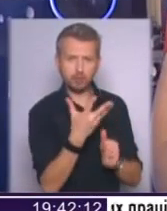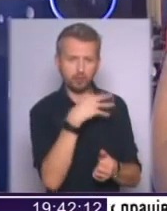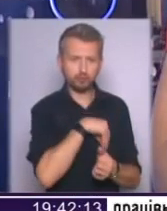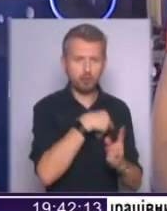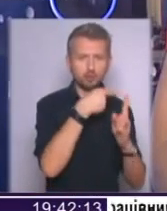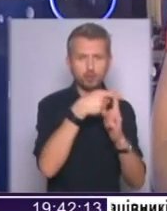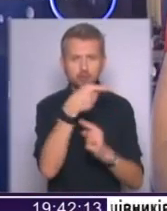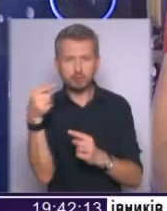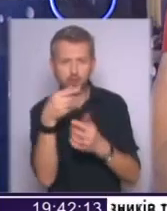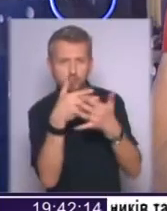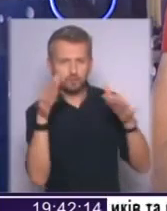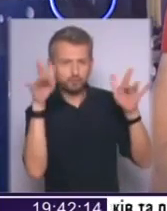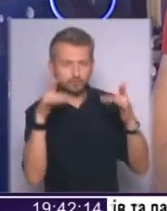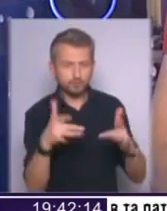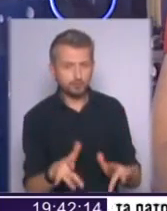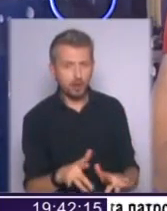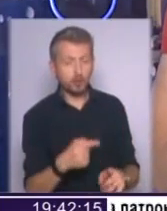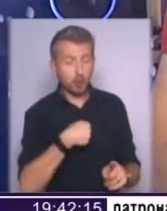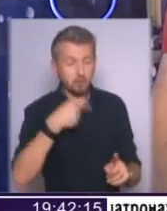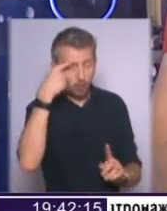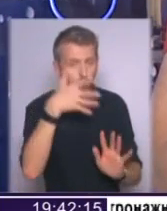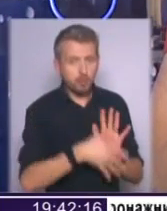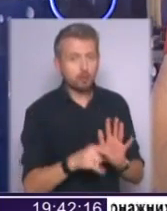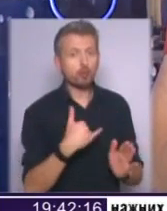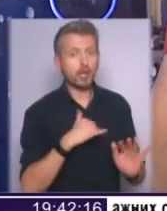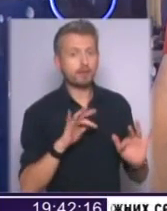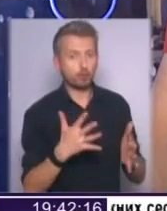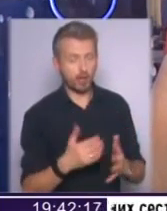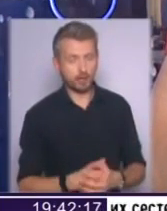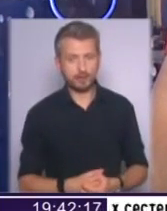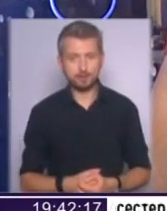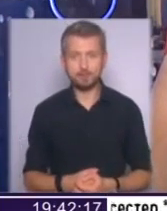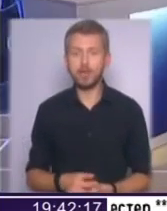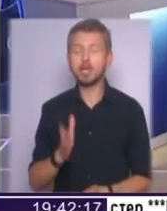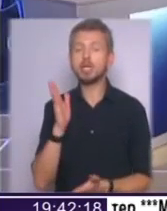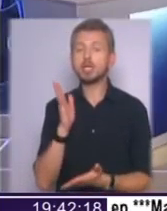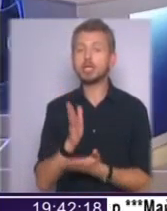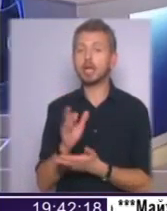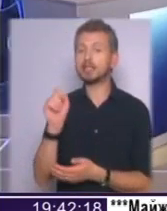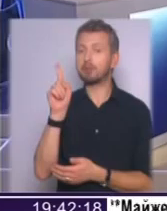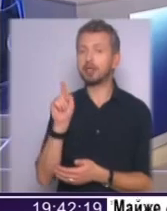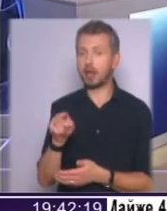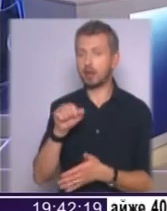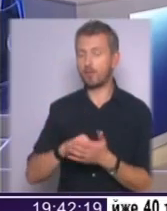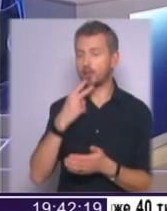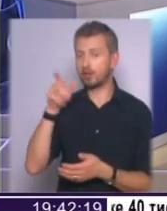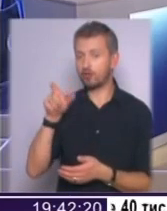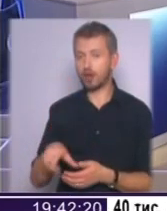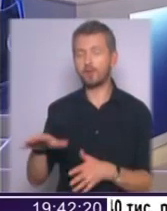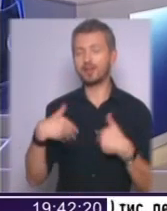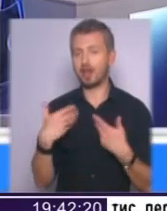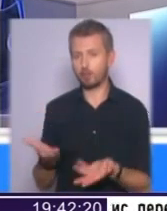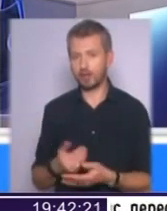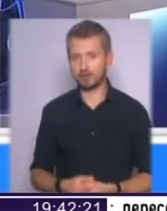нас відбувається в країні, от саме в фінансово-бюджетній сфері. Є запитання від глядача. Ми вас вітаємо. Добрий